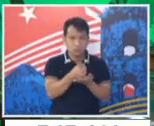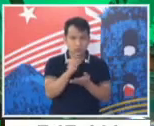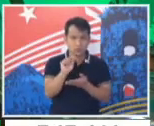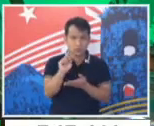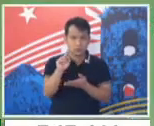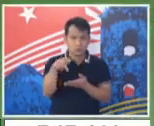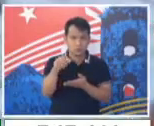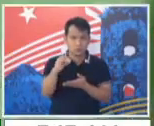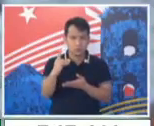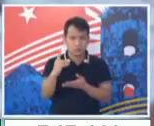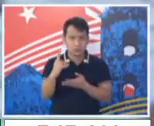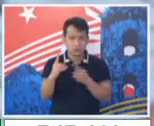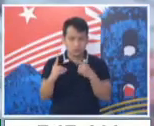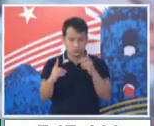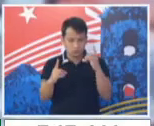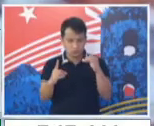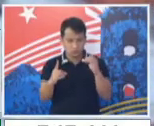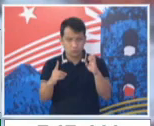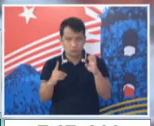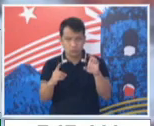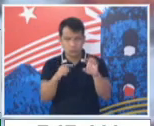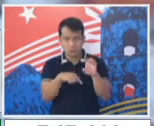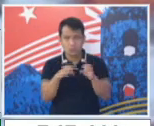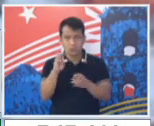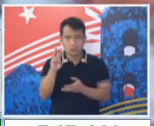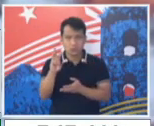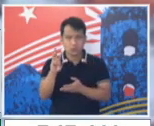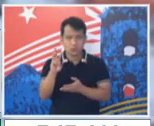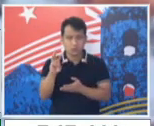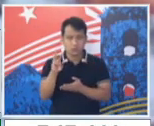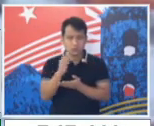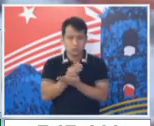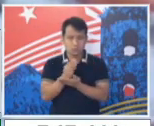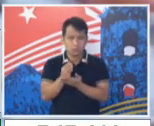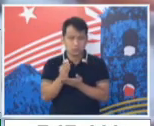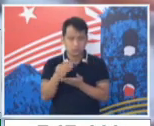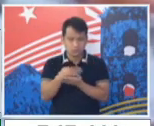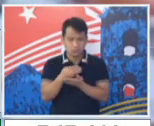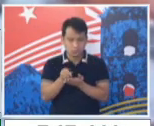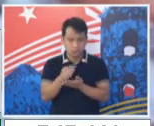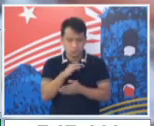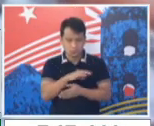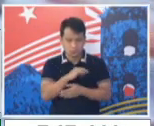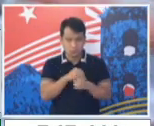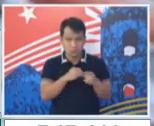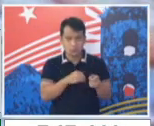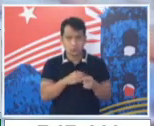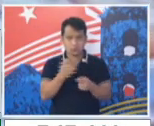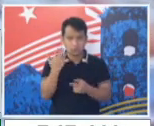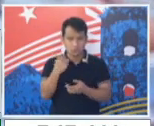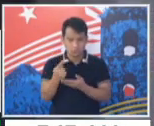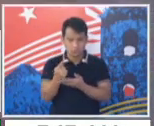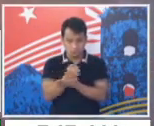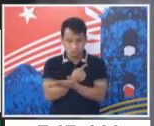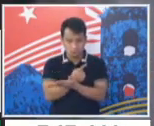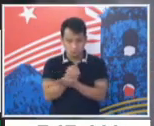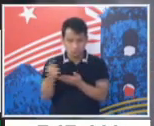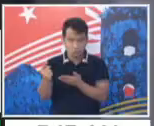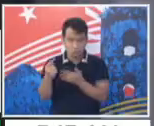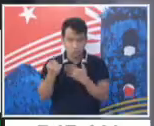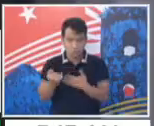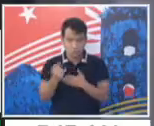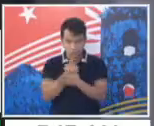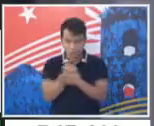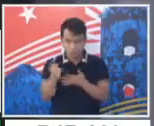dole. Nasa 6 na bilyong piso ang ilalaan sa mga beneficiaries. Kung dati isang linggong sweldo ang natanggap nila,